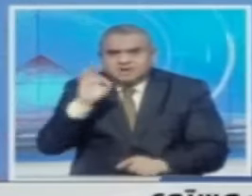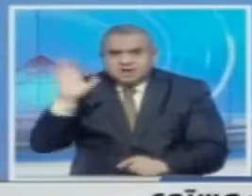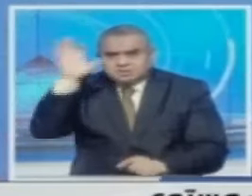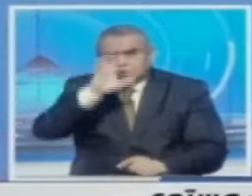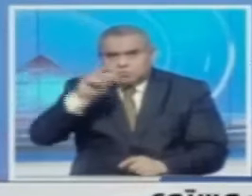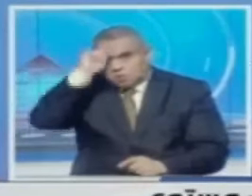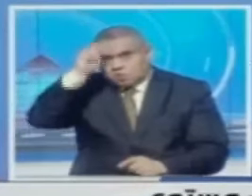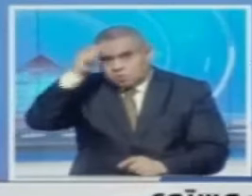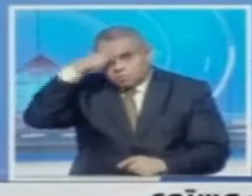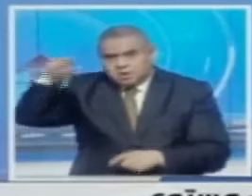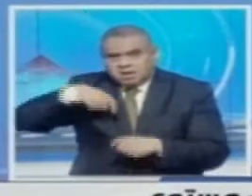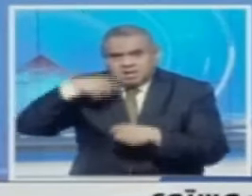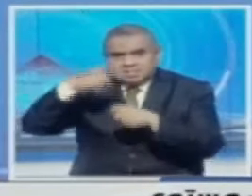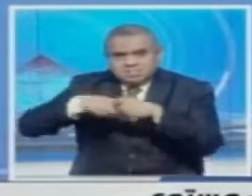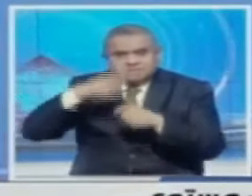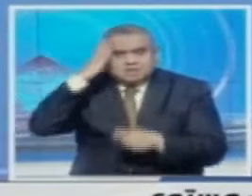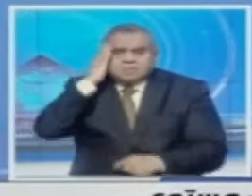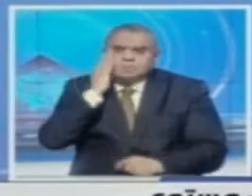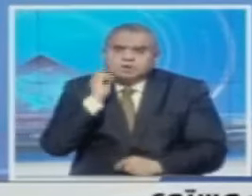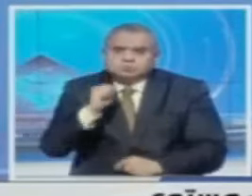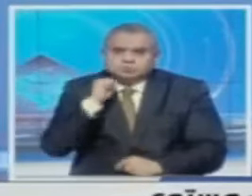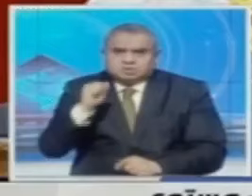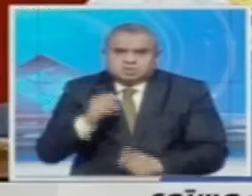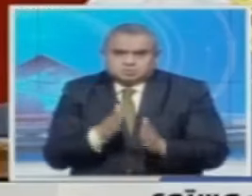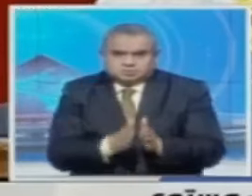فرنسا وأوروبا بأكملها.